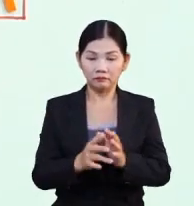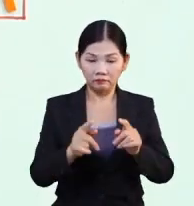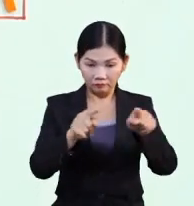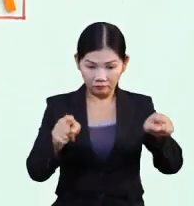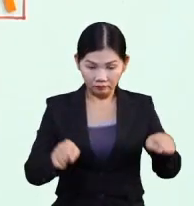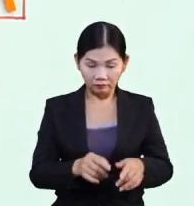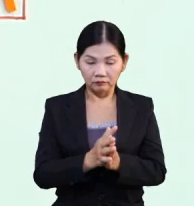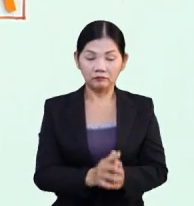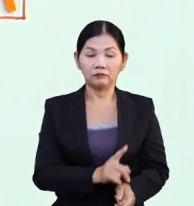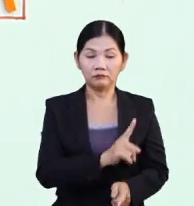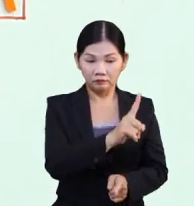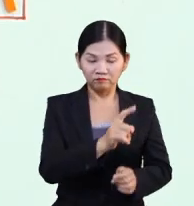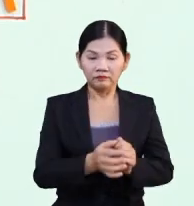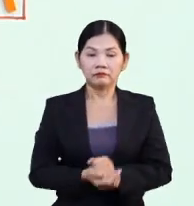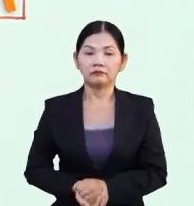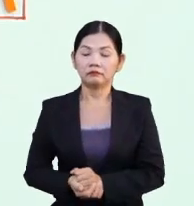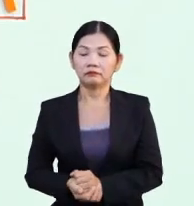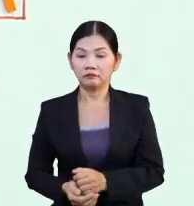ចាម្ដងទៀតណាចាគេសួររកចាចំការតើចំការទី1